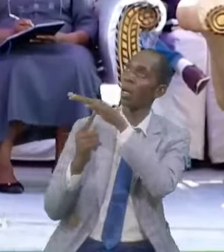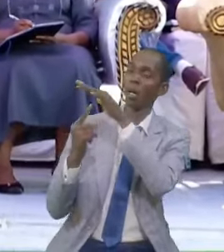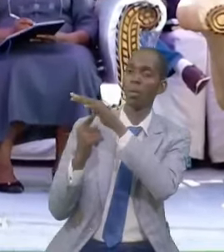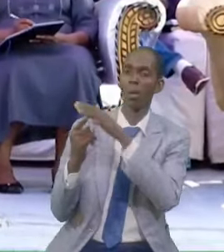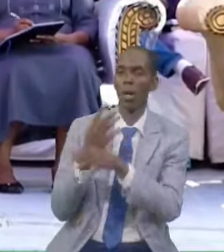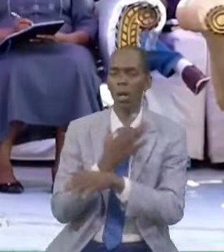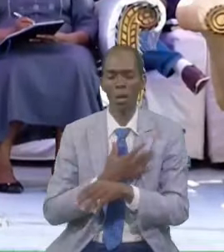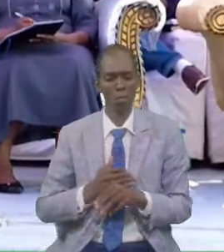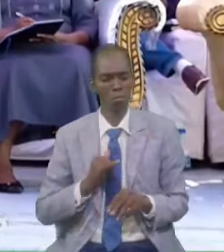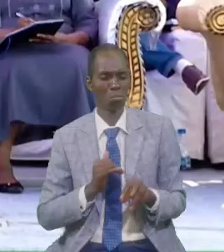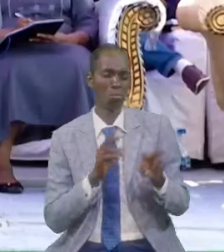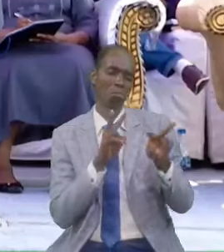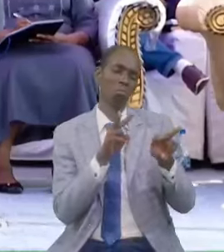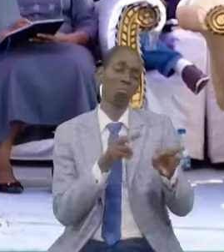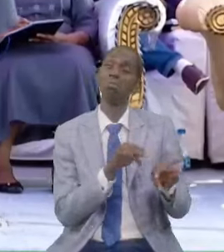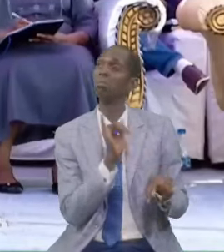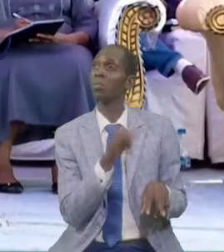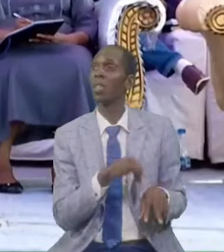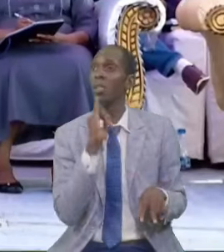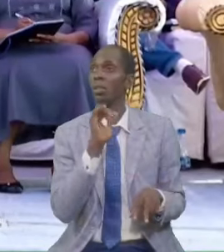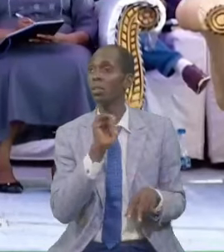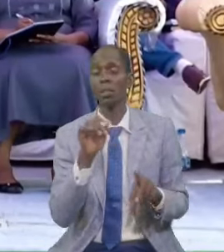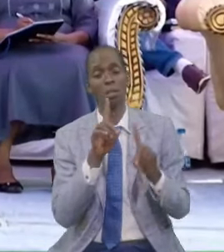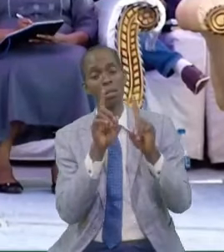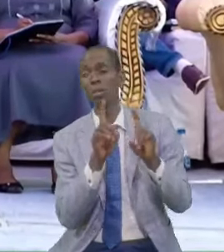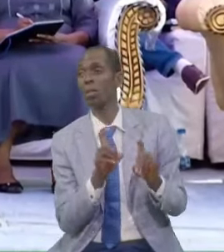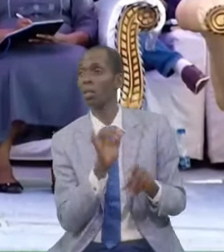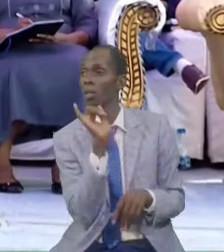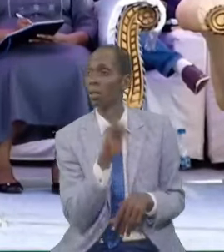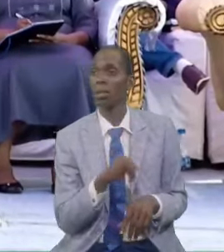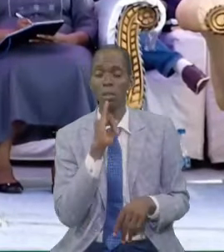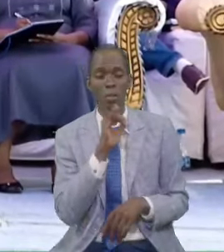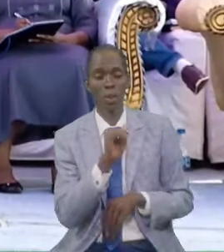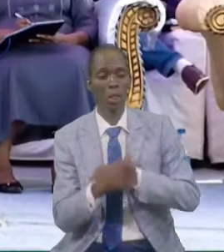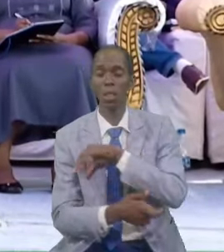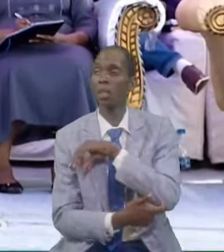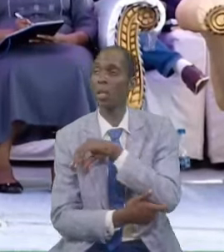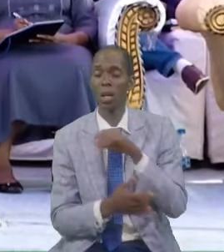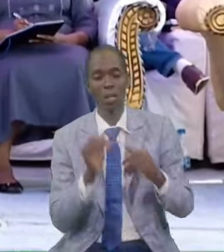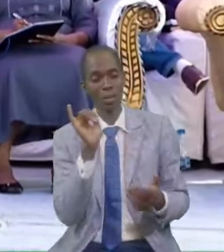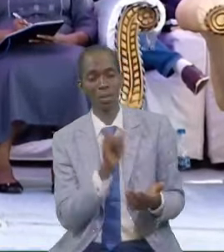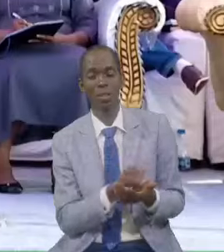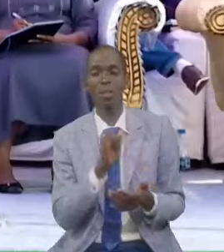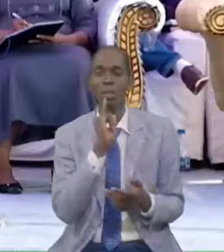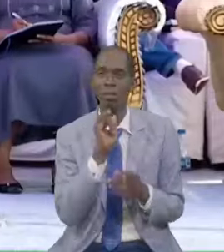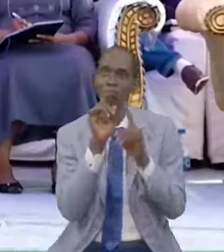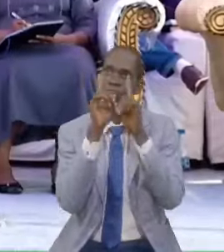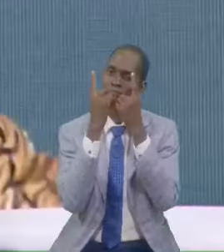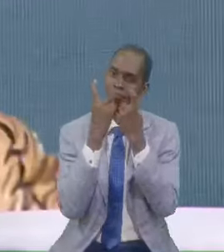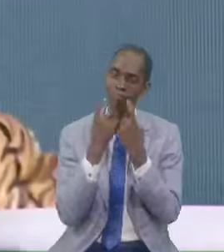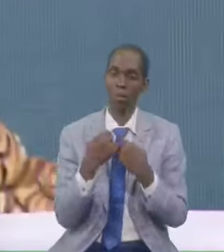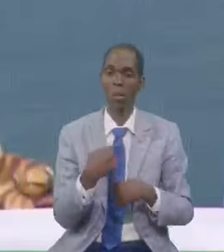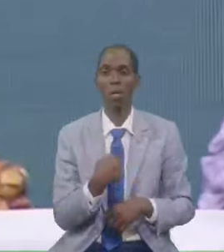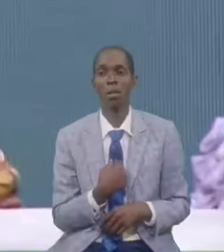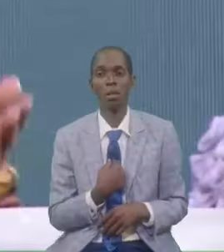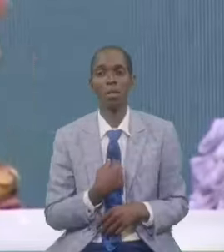that's a test. అదొక పరీక్ష. That's a temptation. అదొక శోధన. And that is trial. నేను ఆ యొక్క శోధనలో గెలవాలి. I know